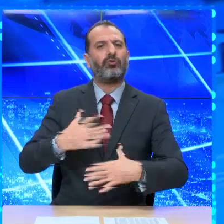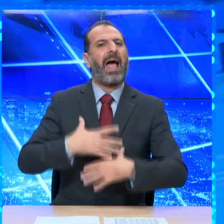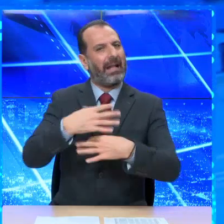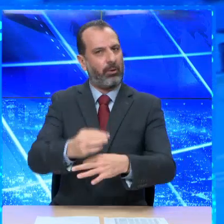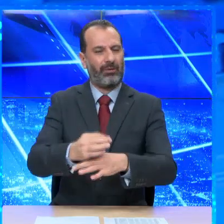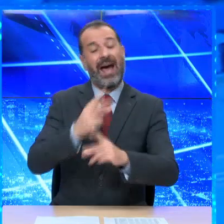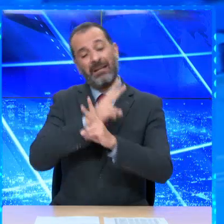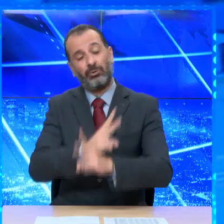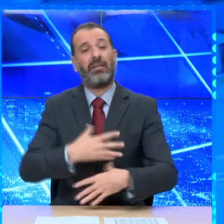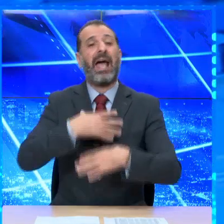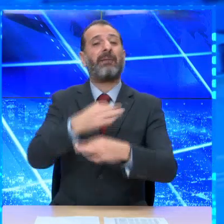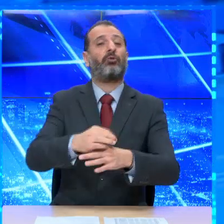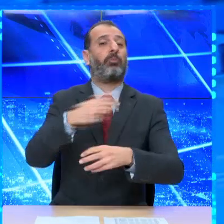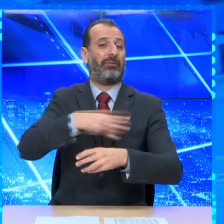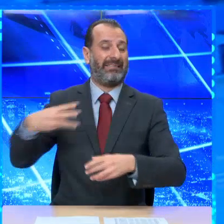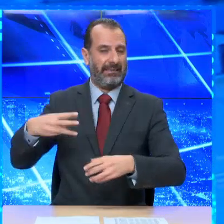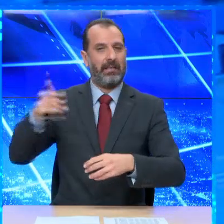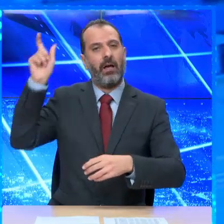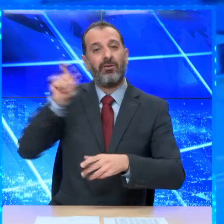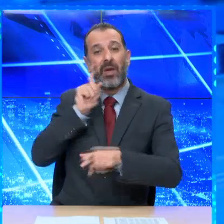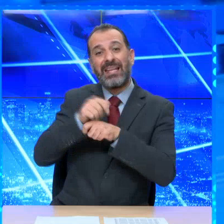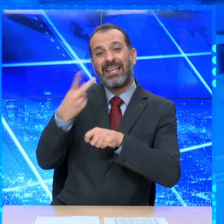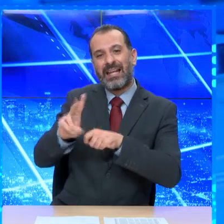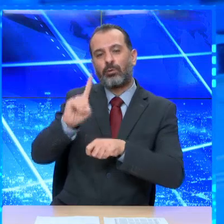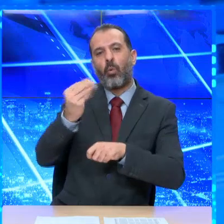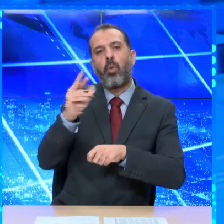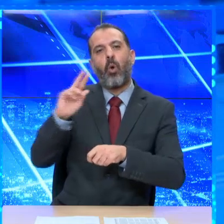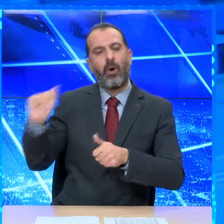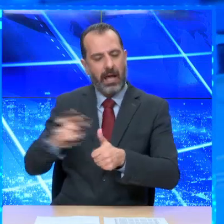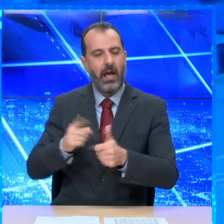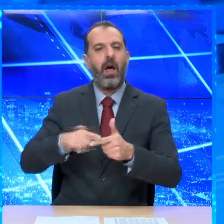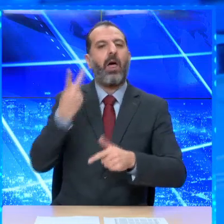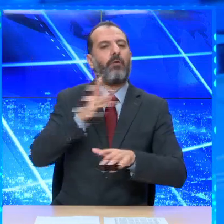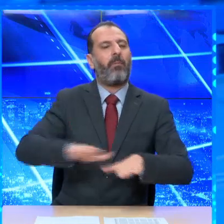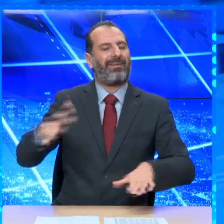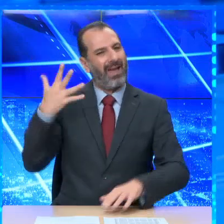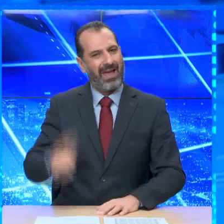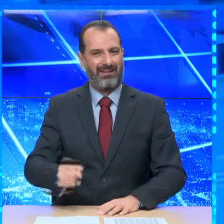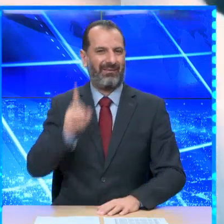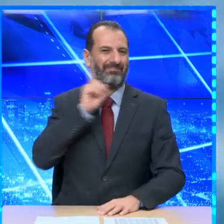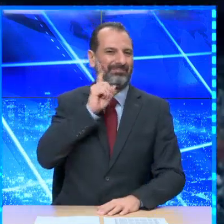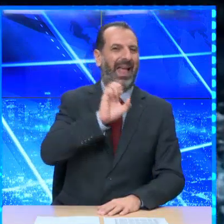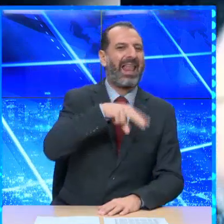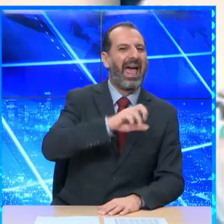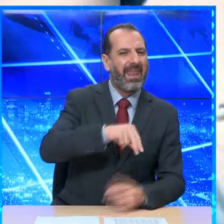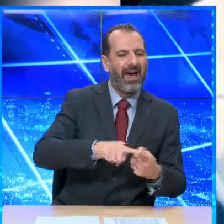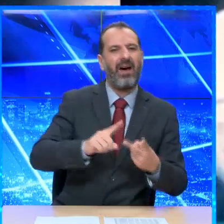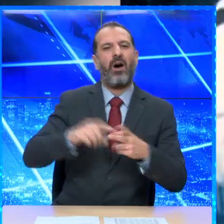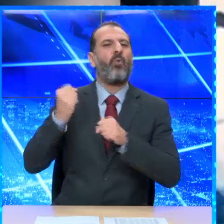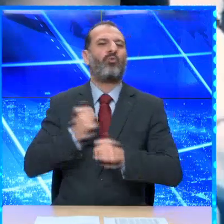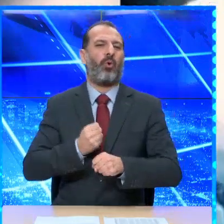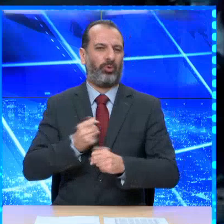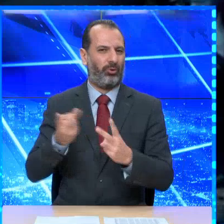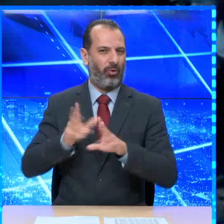του την σύζυγό του Δώρα, αλλά και τα δύο παιδάκια τους, την Ελεάνα και τον Γιώργο. Περισσότερα θα μας πει τώρα η Ραϊόλ Λεπίδου.